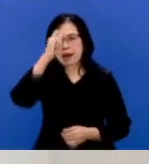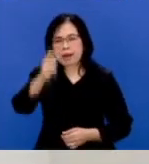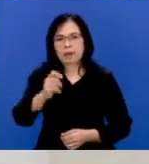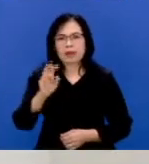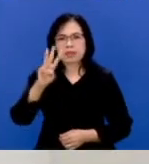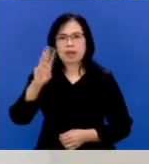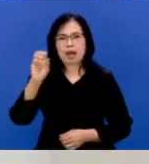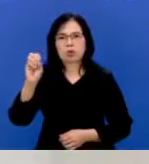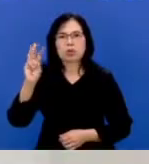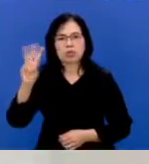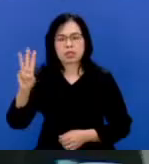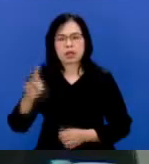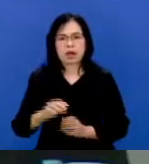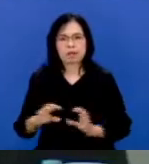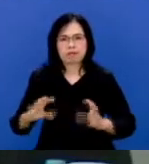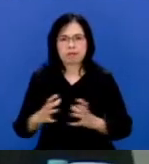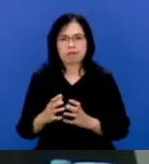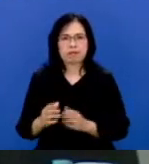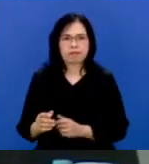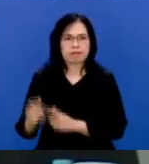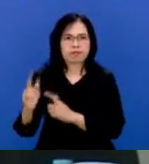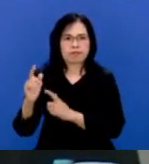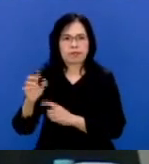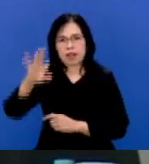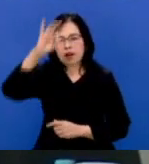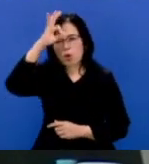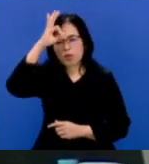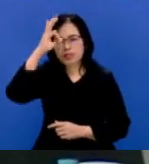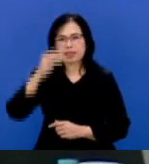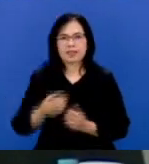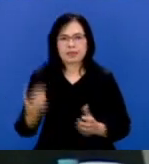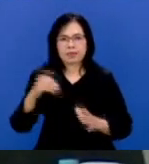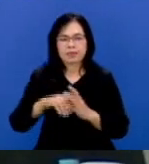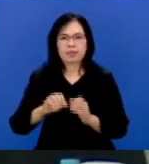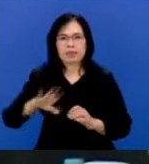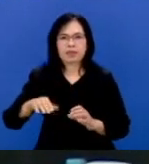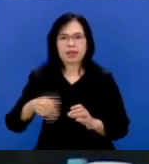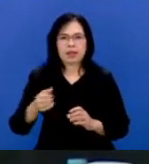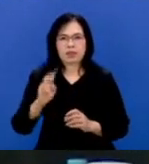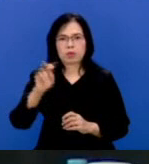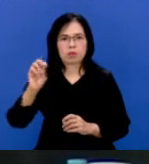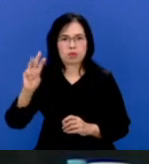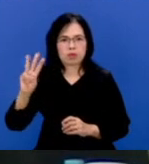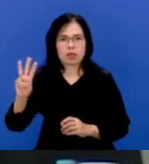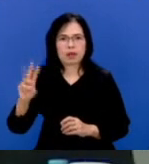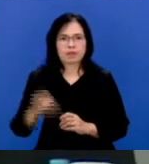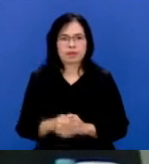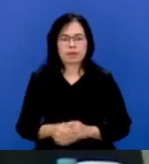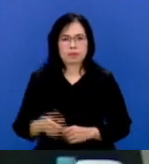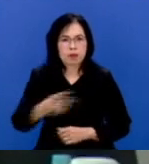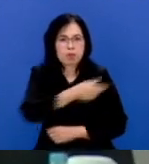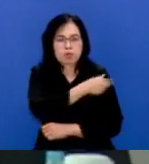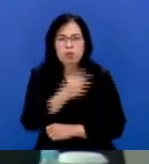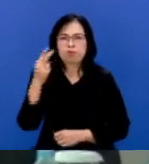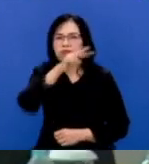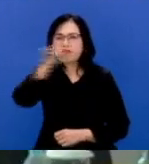personil Polri yang tergabung dalam Satgas Damai Kartens 2023. Satgas bertugas menjaga keamanan dan ketertiban masyarakat di Tanah